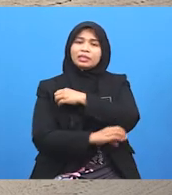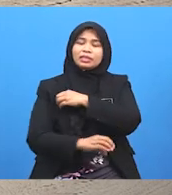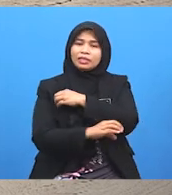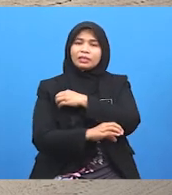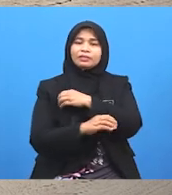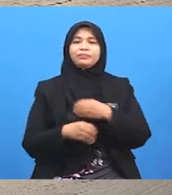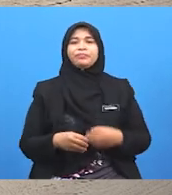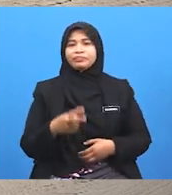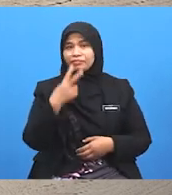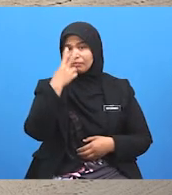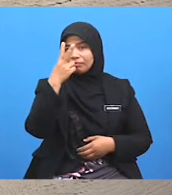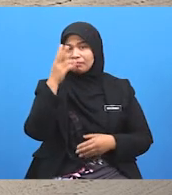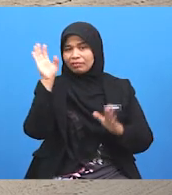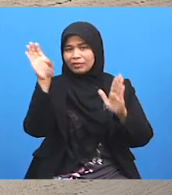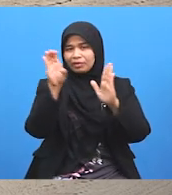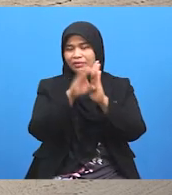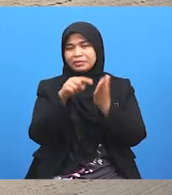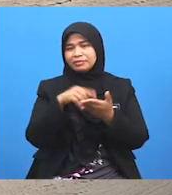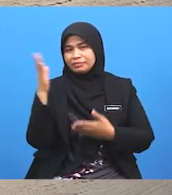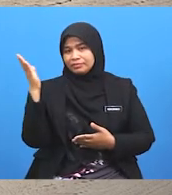Lihat gambar seterusnya.